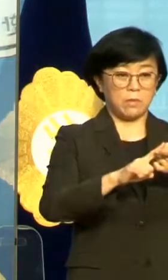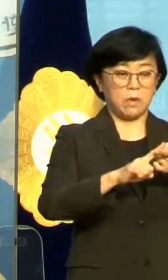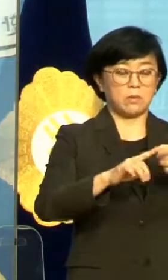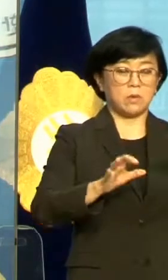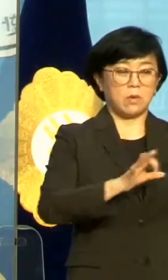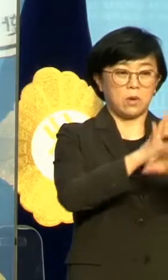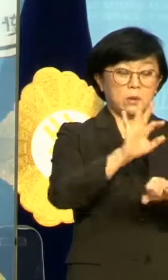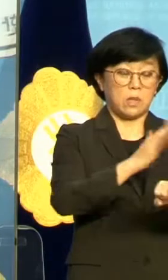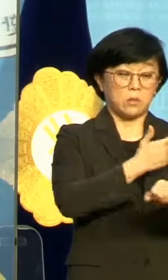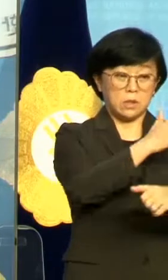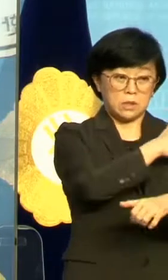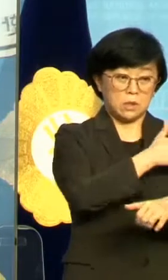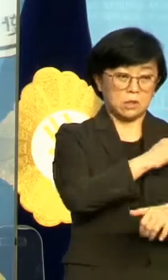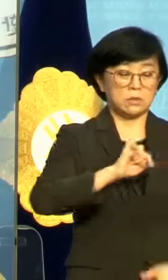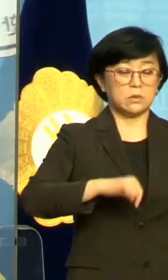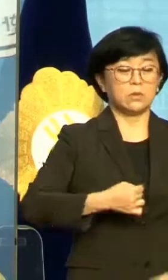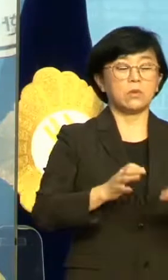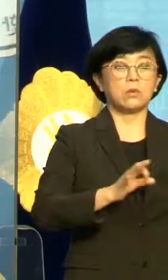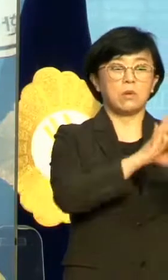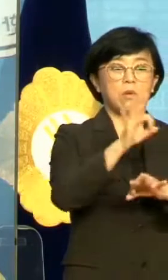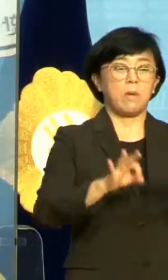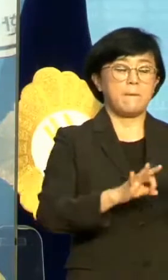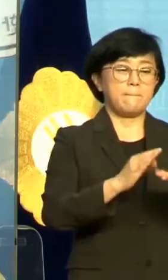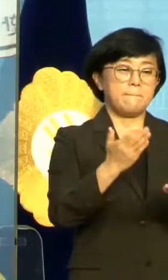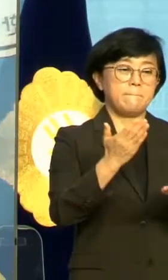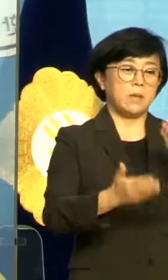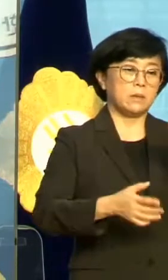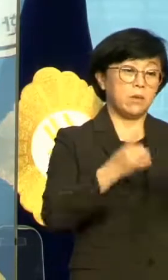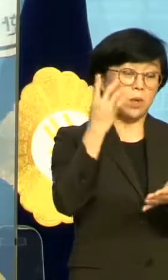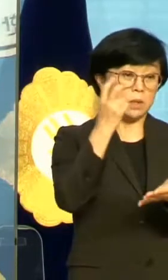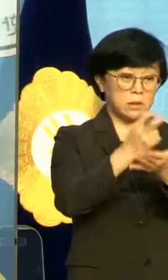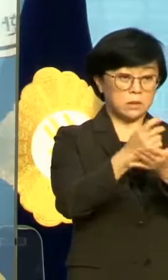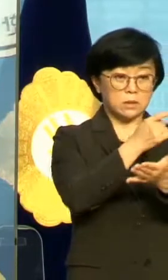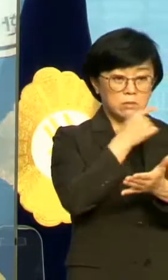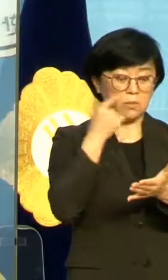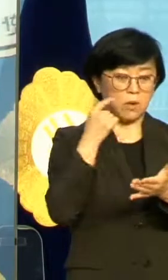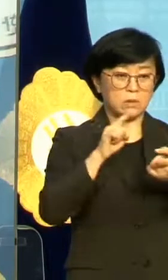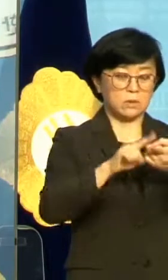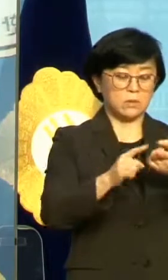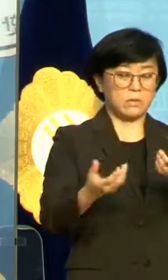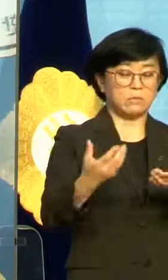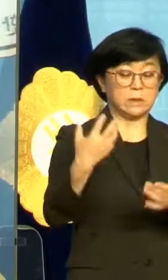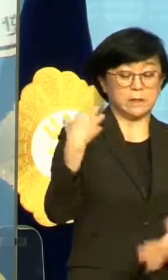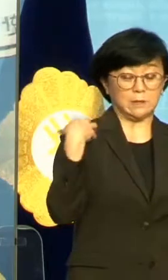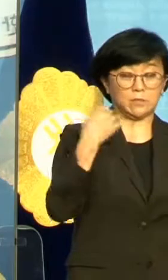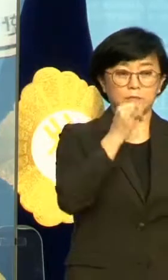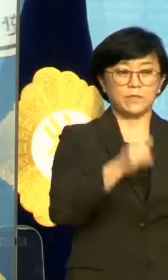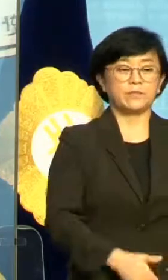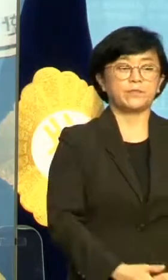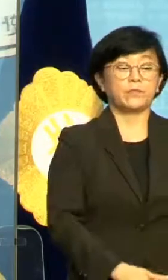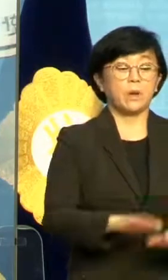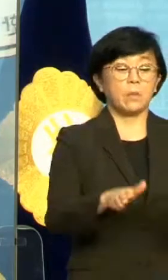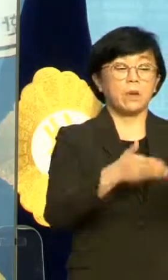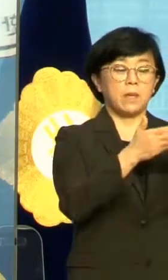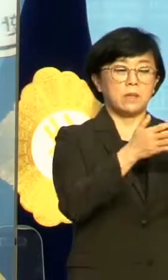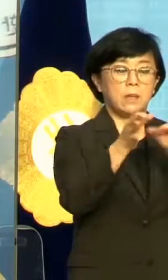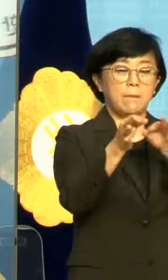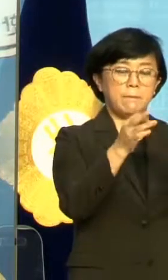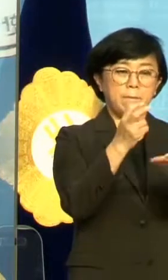저지른 이사가 스스로 경영 판단 원칙을 준수했다 는 증명 책임을 지도록 했습니다 이번에 발휘하는 상법